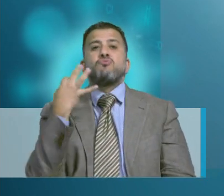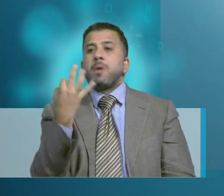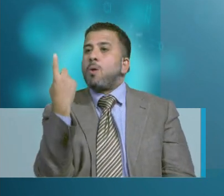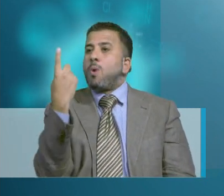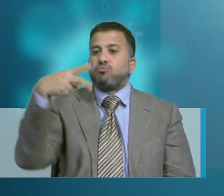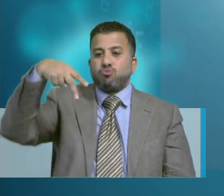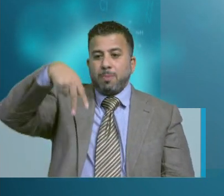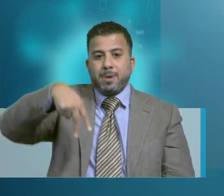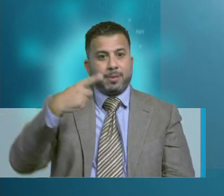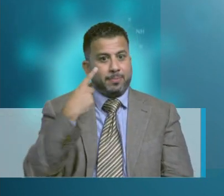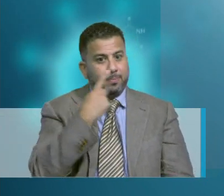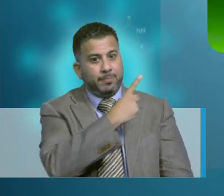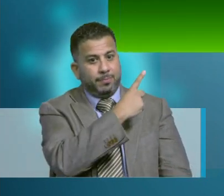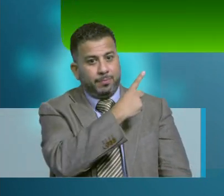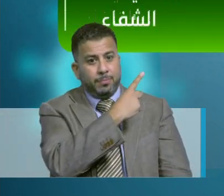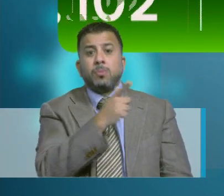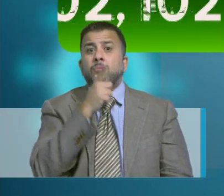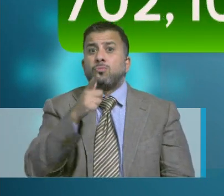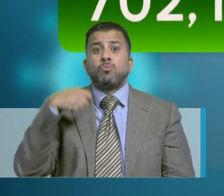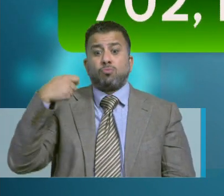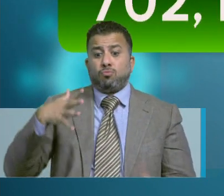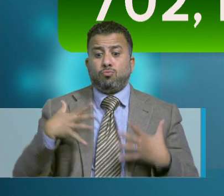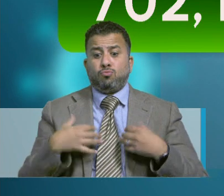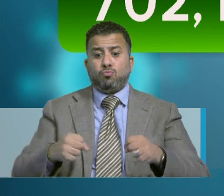716,381 حالة. كما أعلنت الوزارة عن شفاء